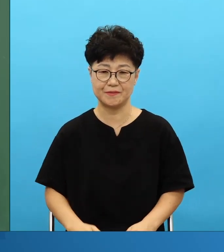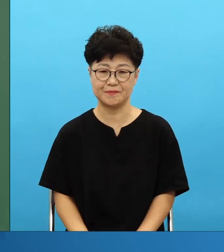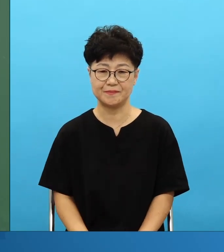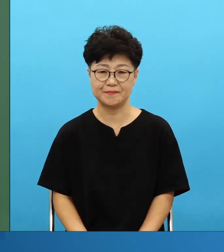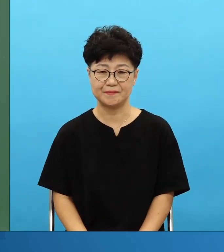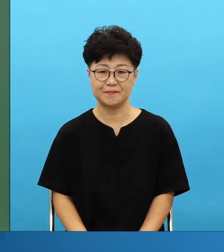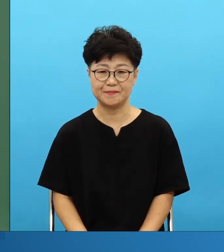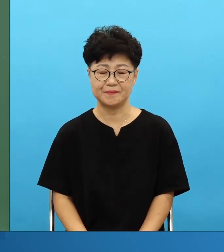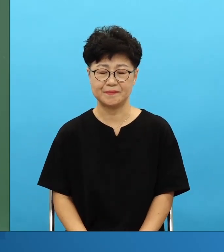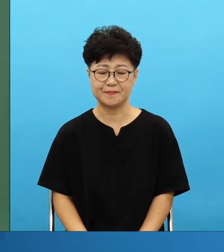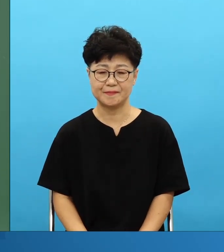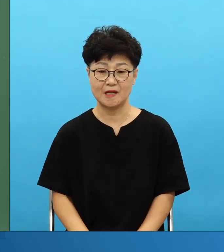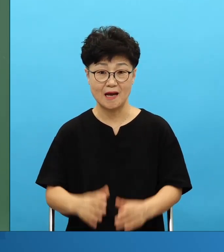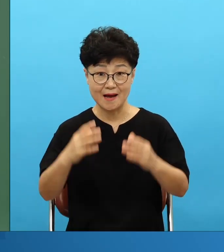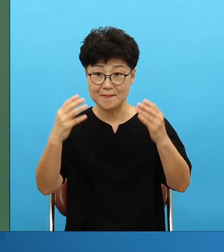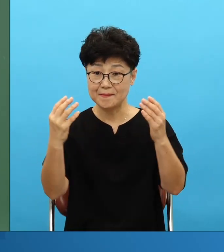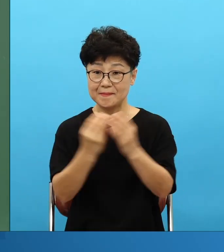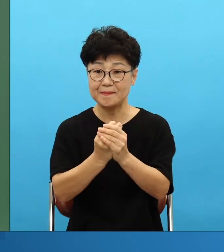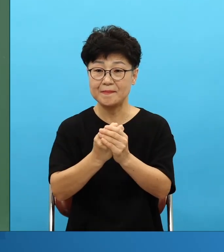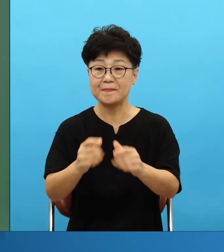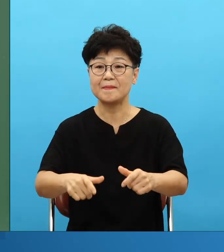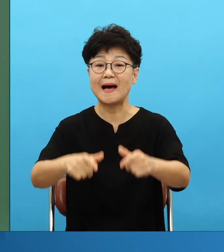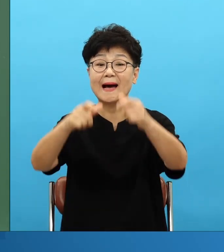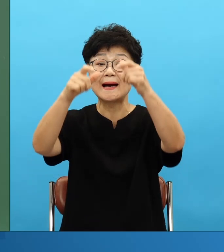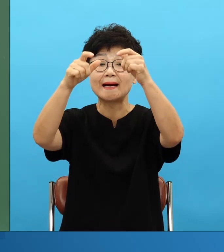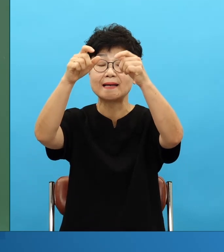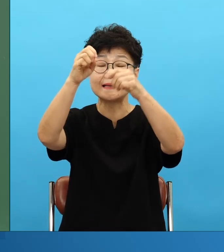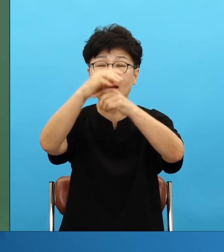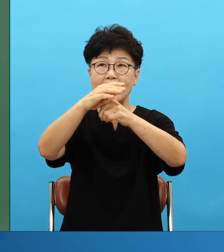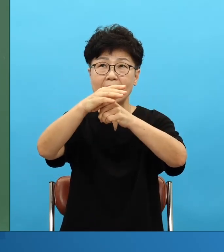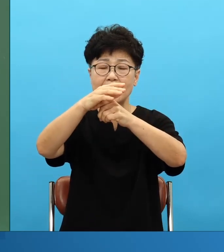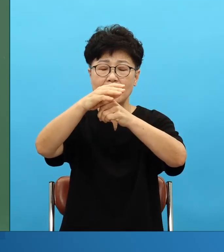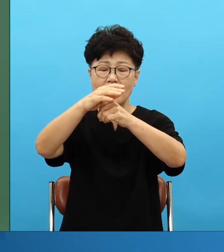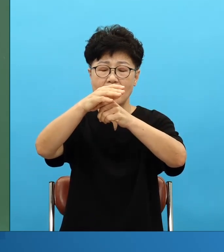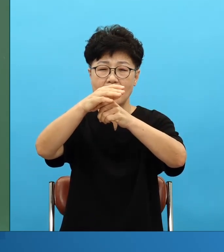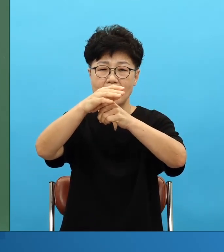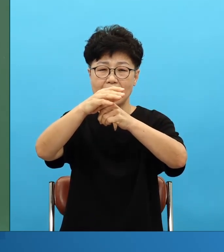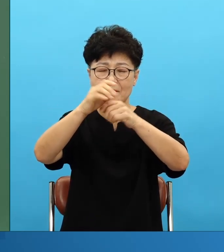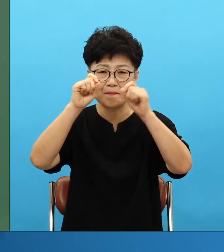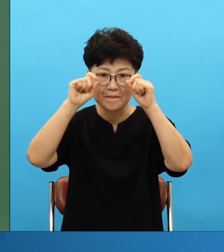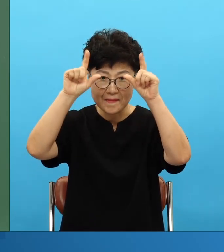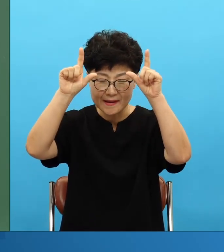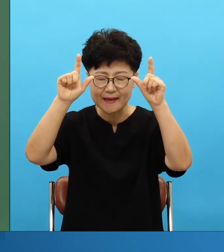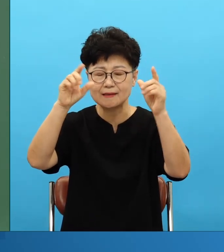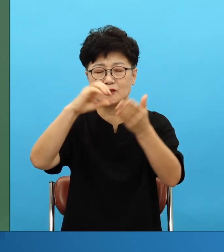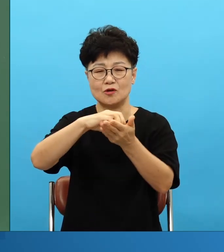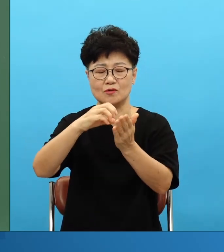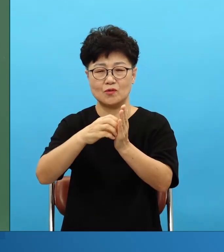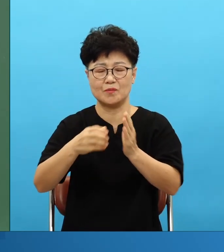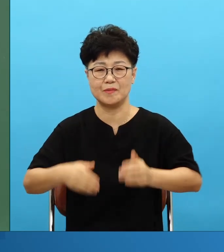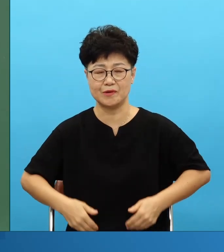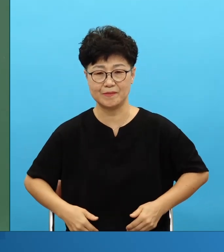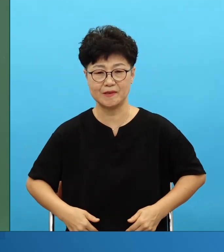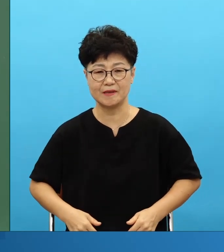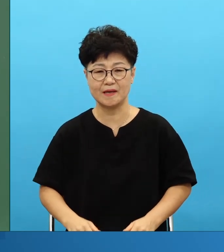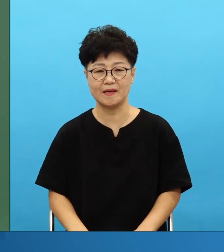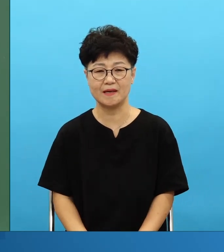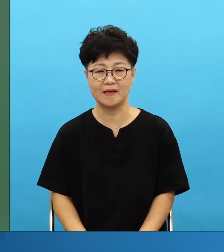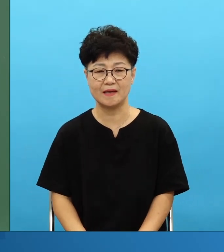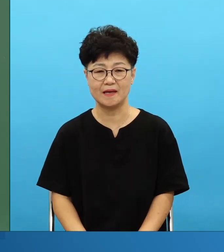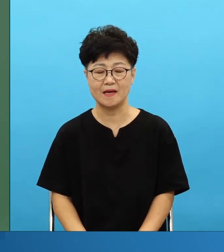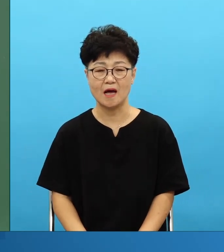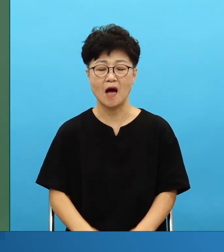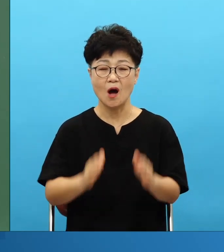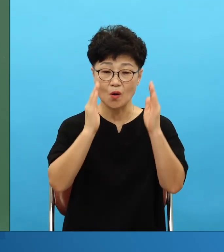until you sense that it is an absolute partisan. 사실은 공부도 이렇게 해야 됩니다. And honestly, this is how you should do your studies. 전도도 이렇게 해야 돼요. And